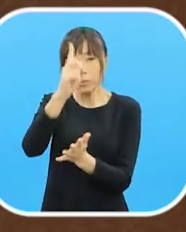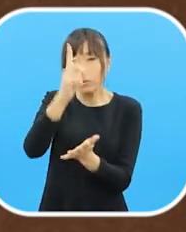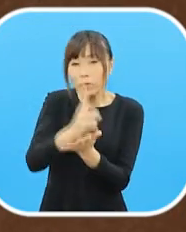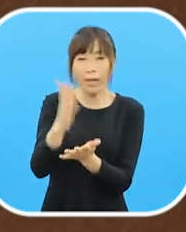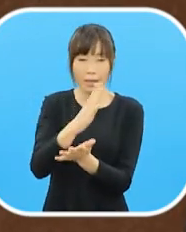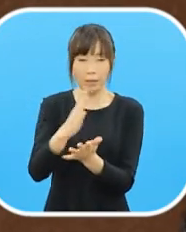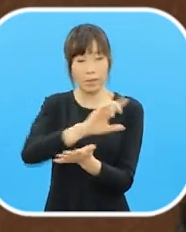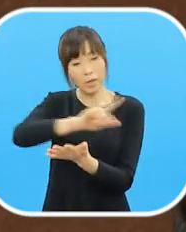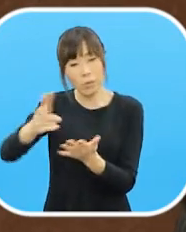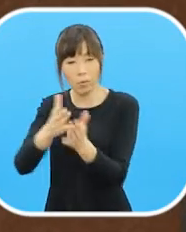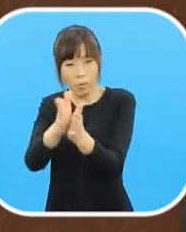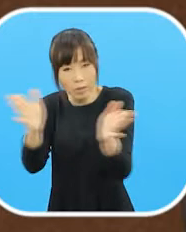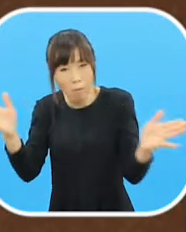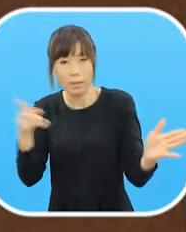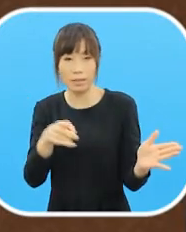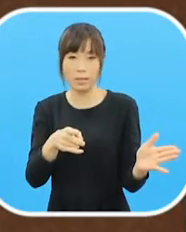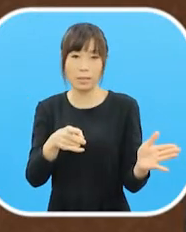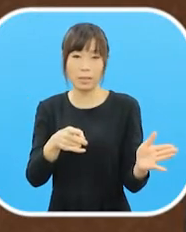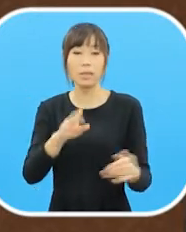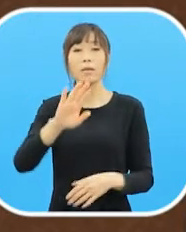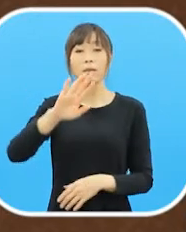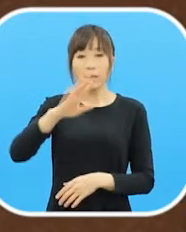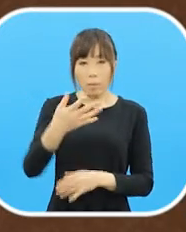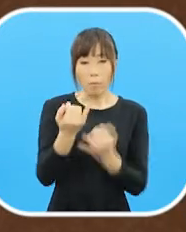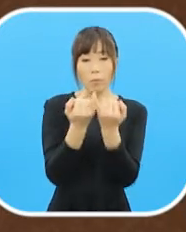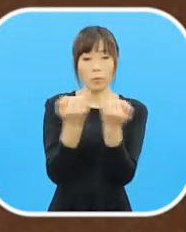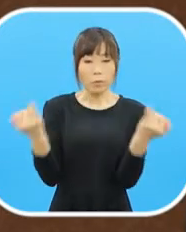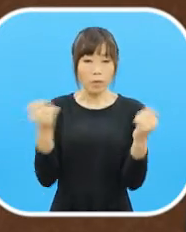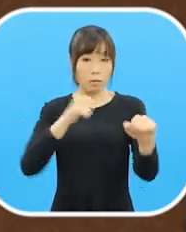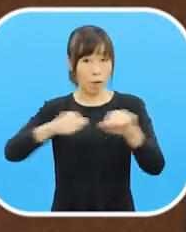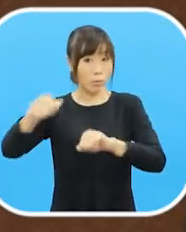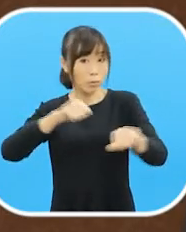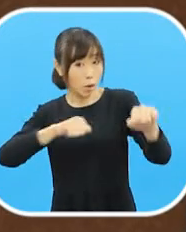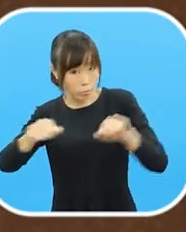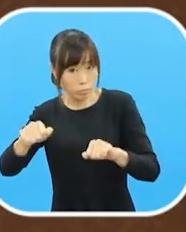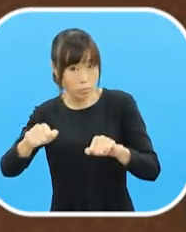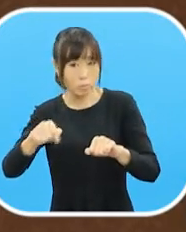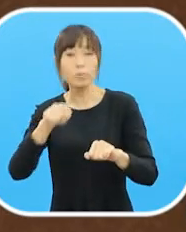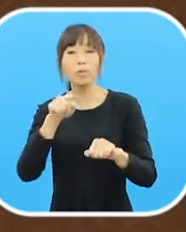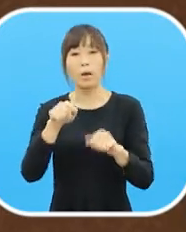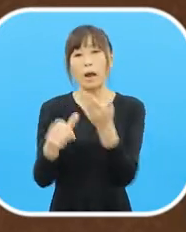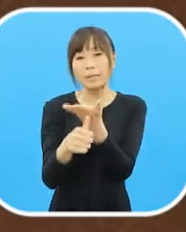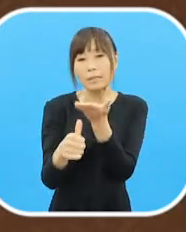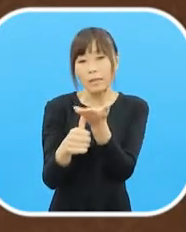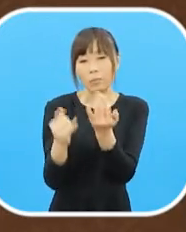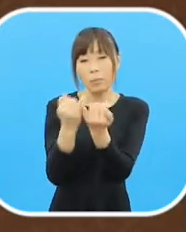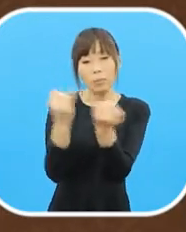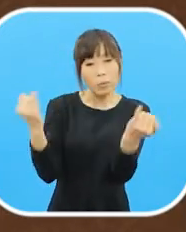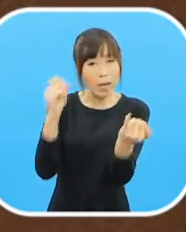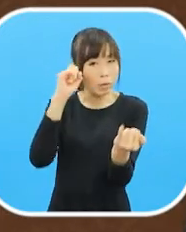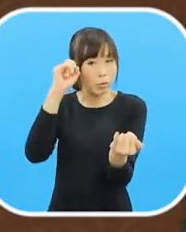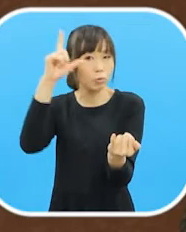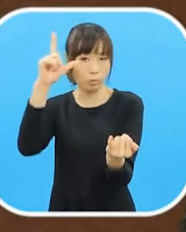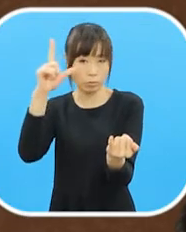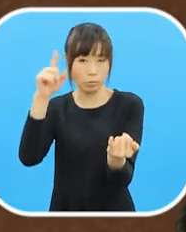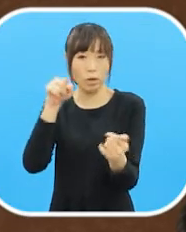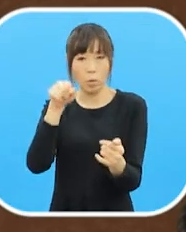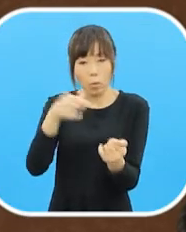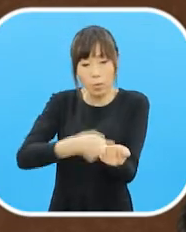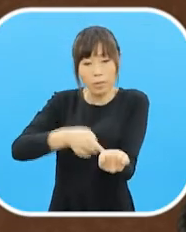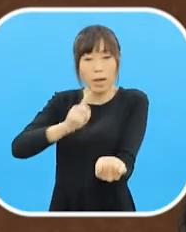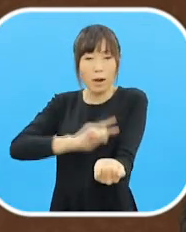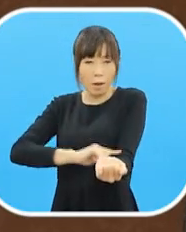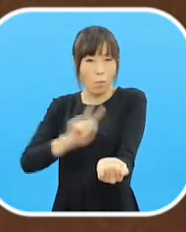躍、うん、ね秋田の女性はね優秀ですから、この力をねどう生かすか、うん、これがね結構これからの